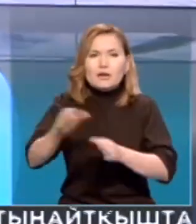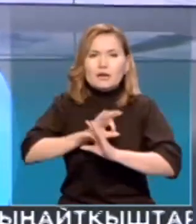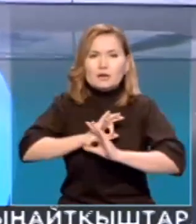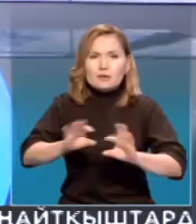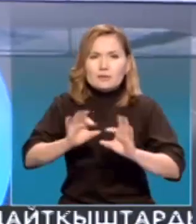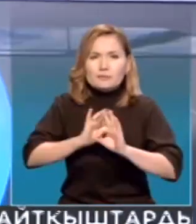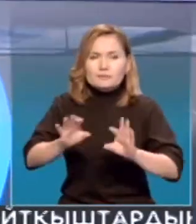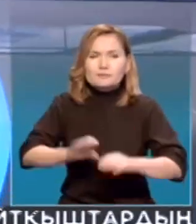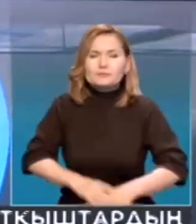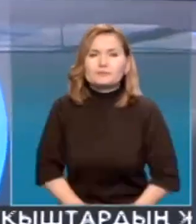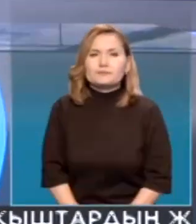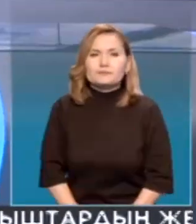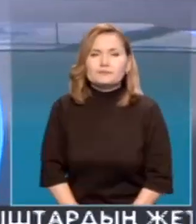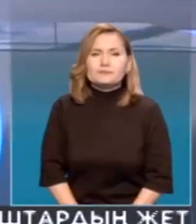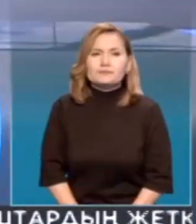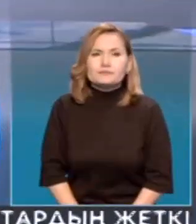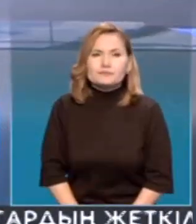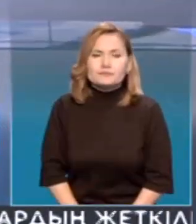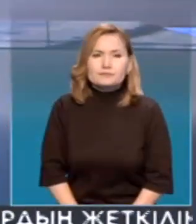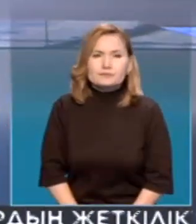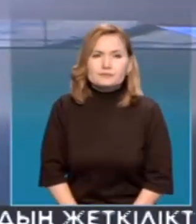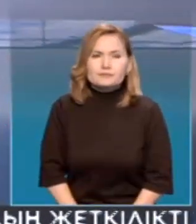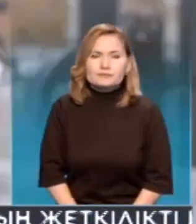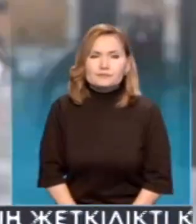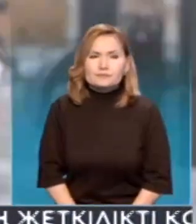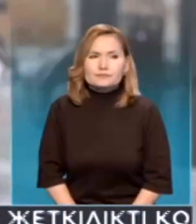Эльмира Кәленовадан білейік.